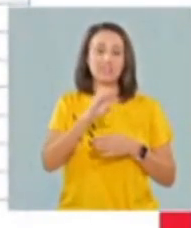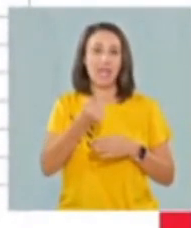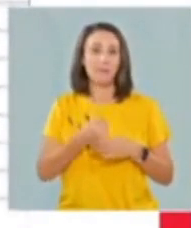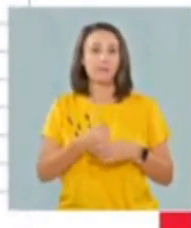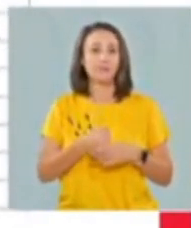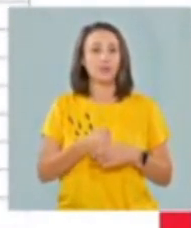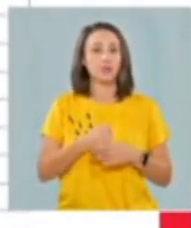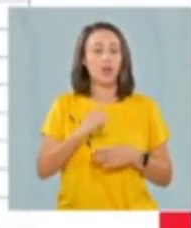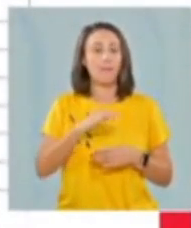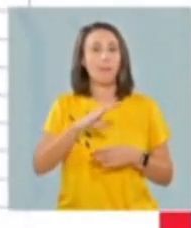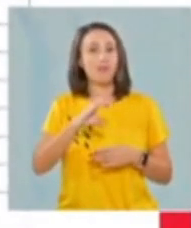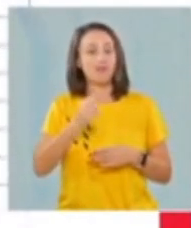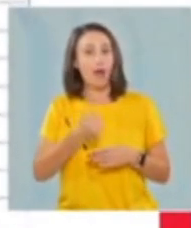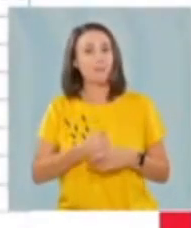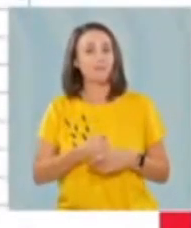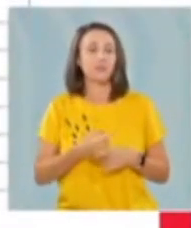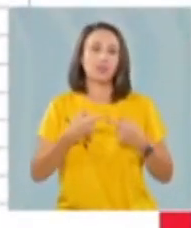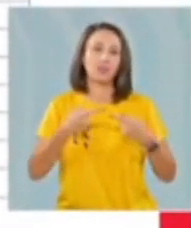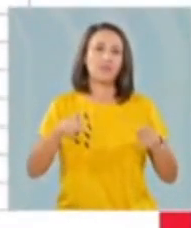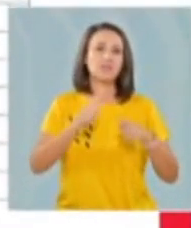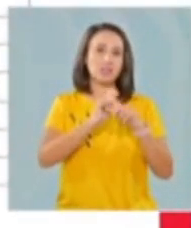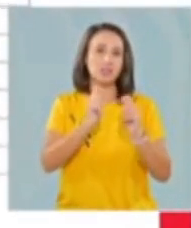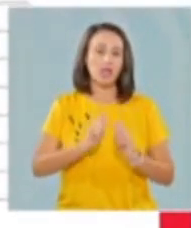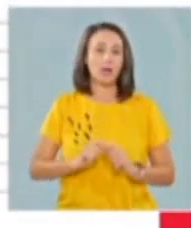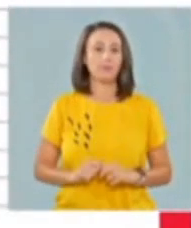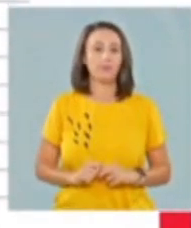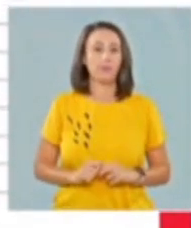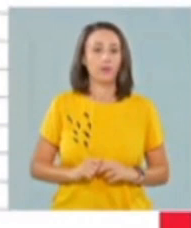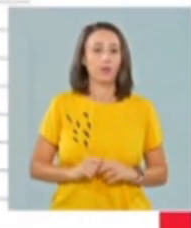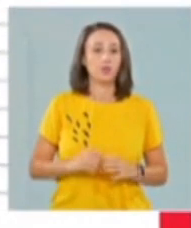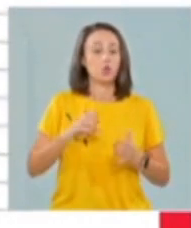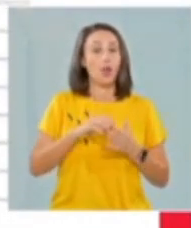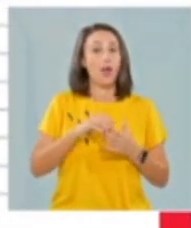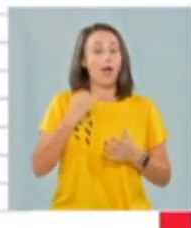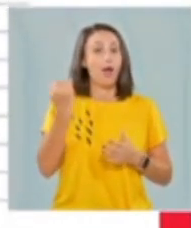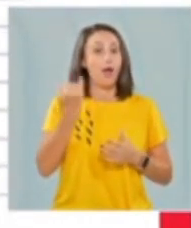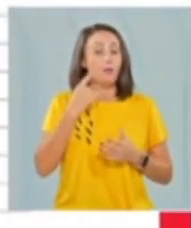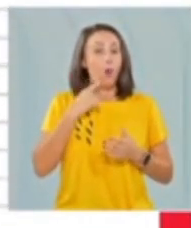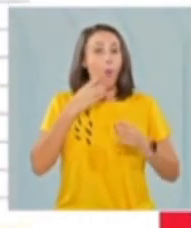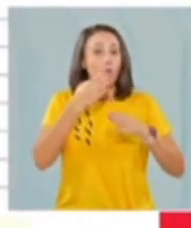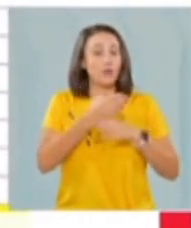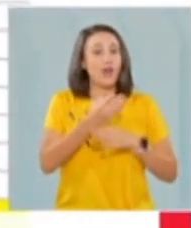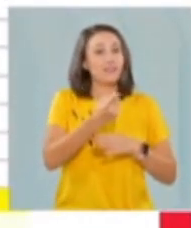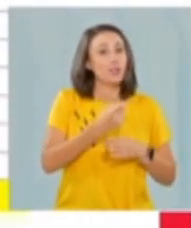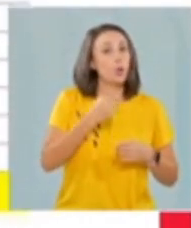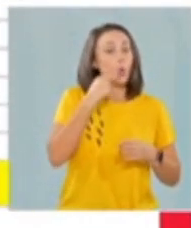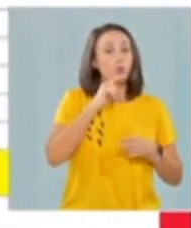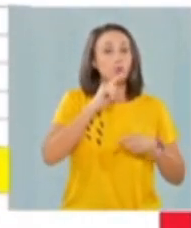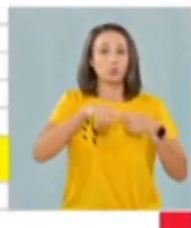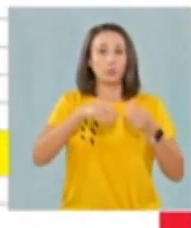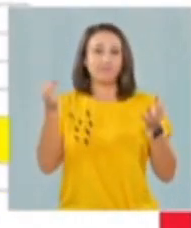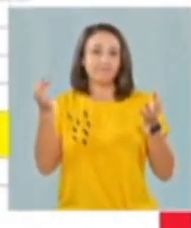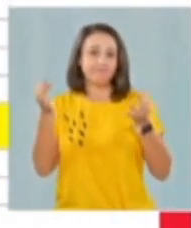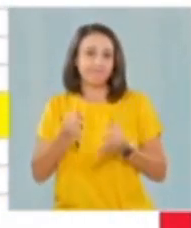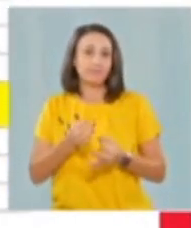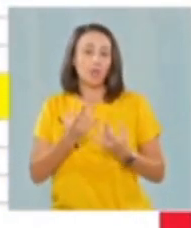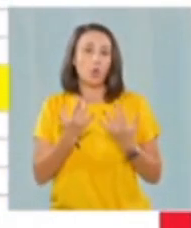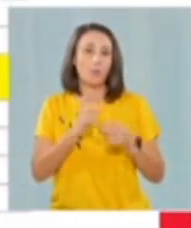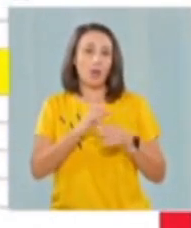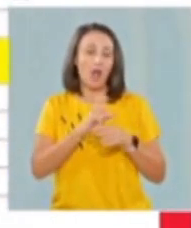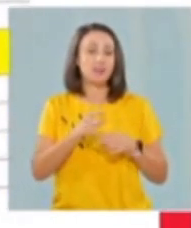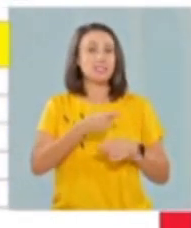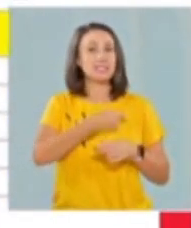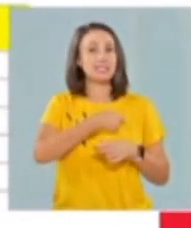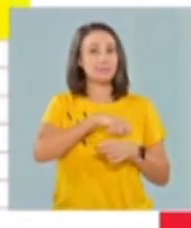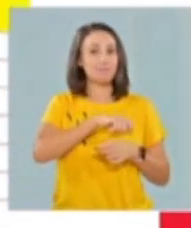szamai coliban Palestina realizez și Sulina mea în zona galbenă au intrat din zona roșie în urma scăderii frigider zeii Spania